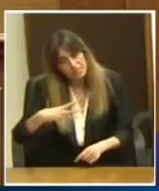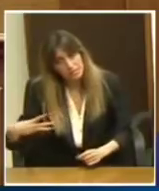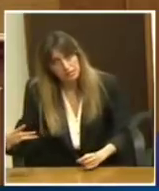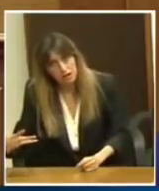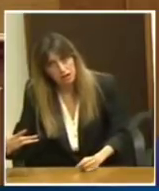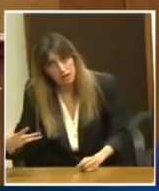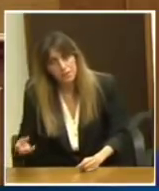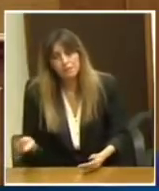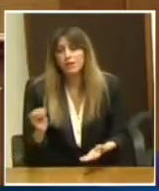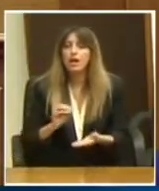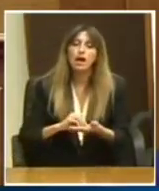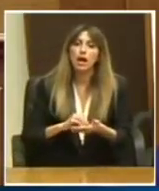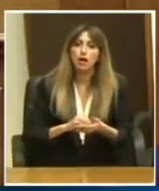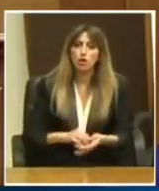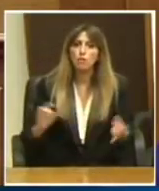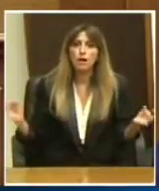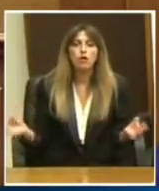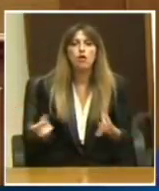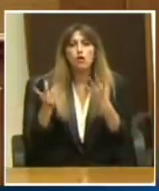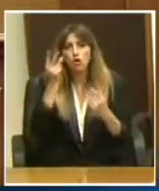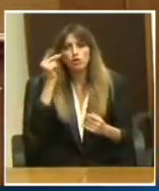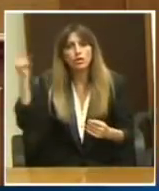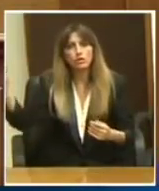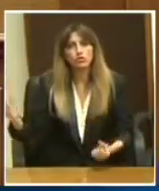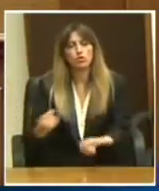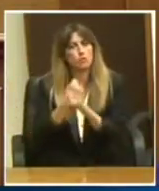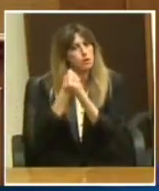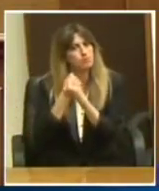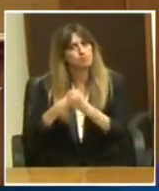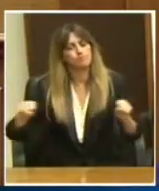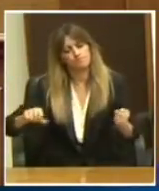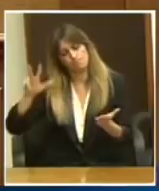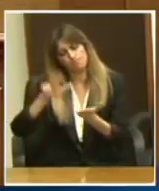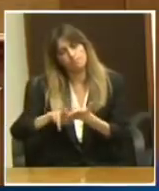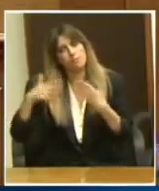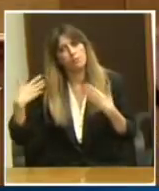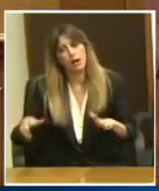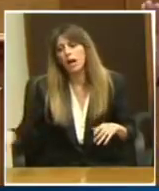Όταν ανεξαρτοποιήθηκε αυτό το κράτος, τι κάνατε?